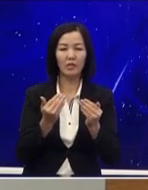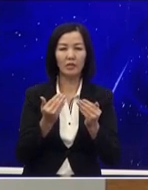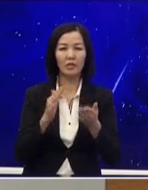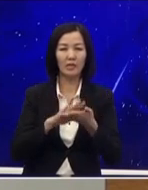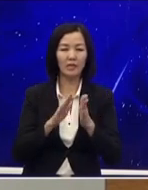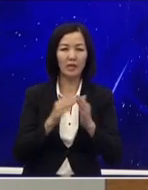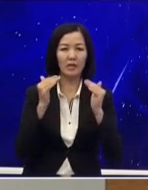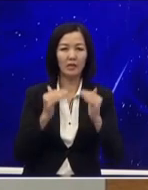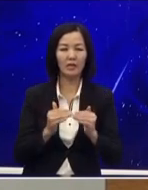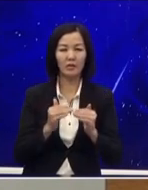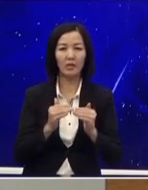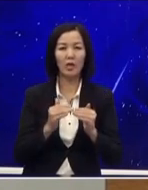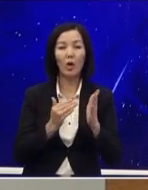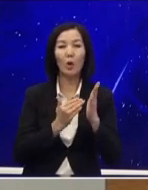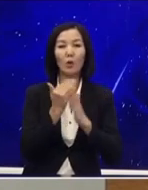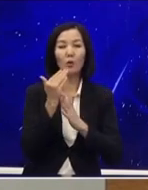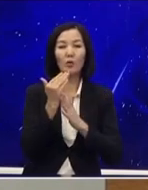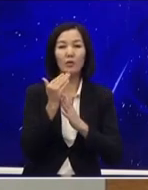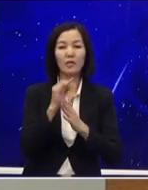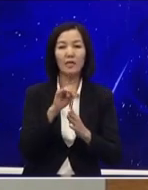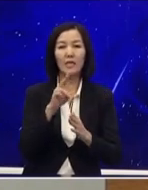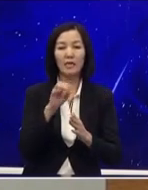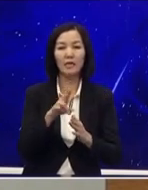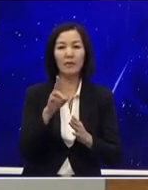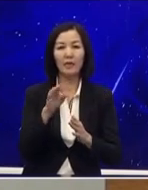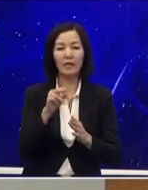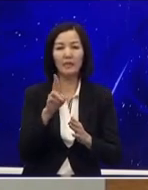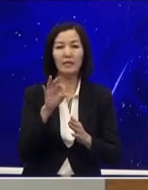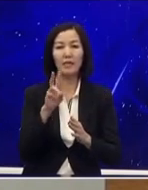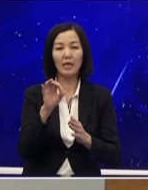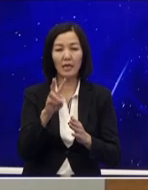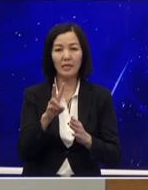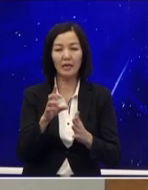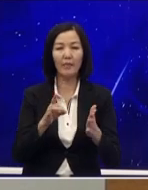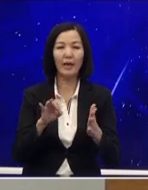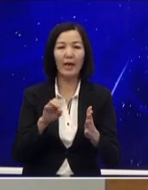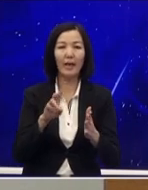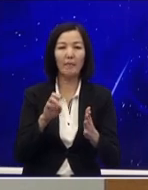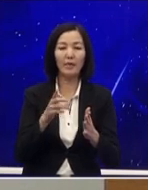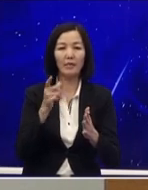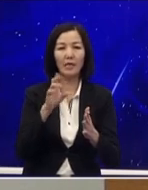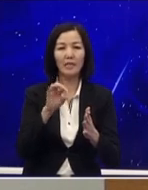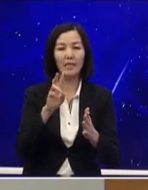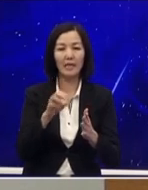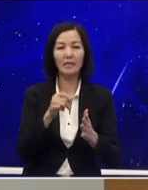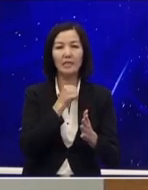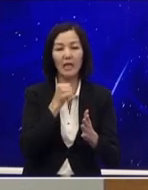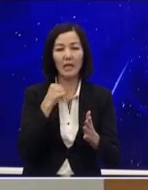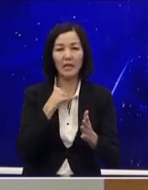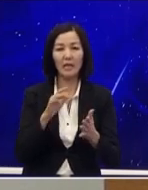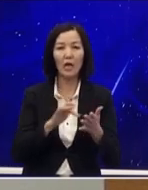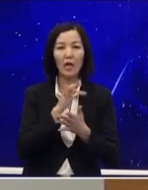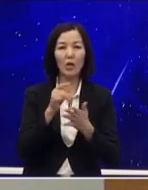Рост неонатальной смертности у нас отмечается в Вилийском, Карасайском, Кегенском, Райымбекском, Сарканском, Талгарском районах и